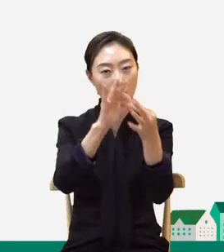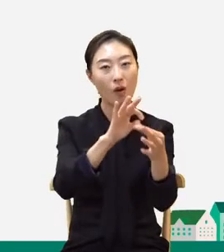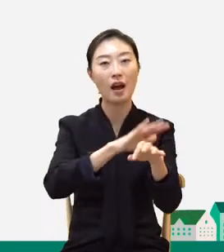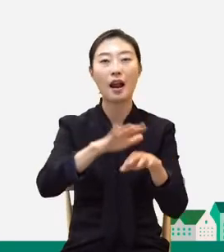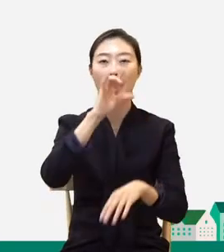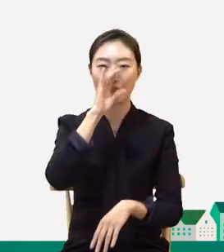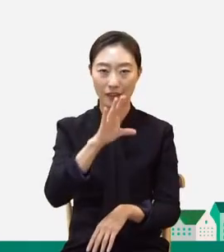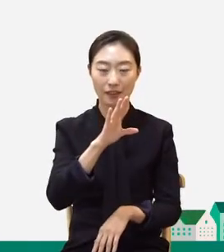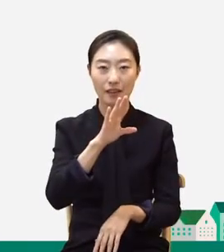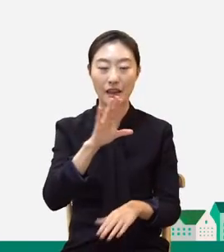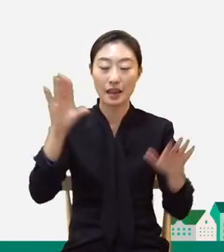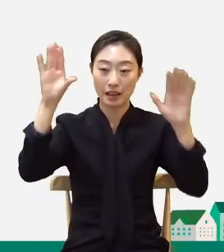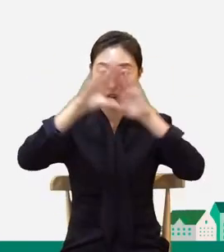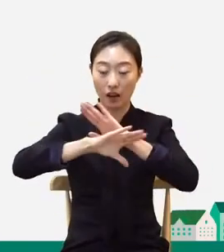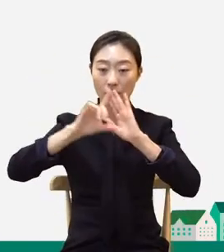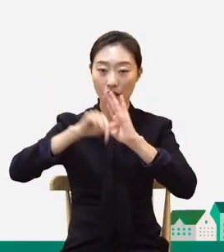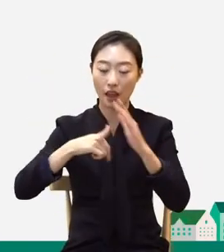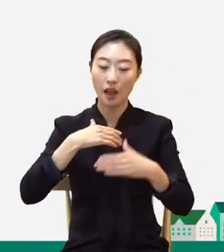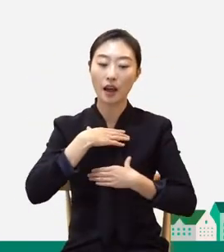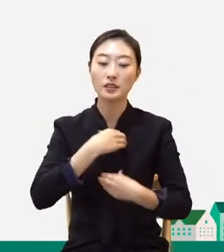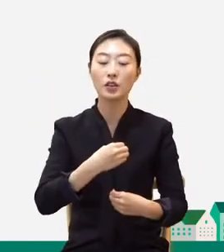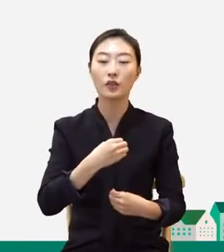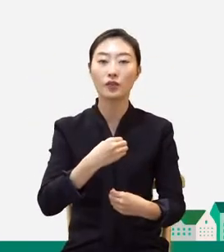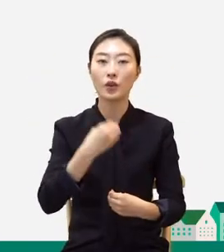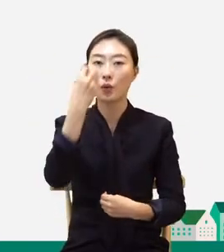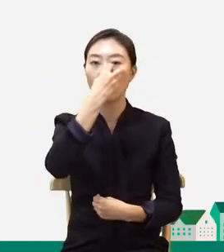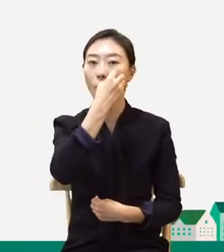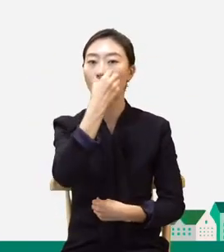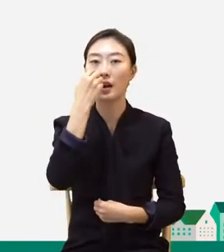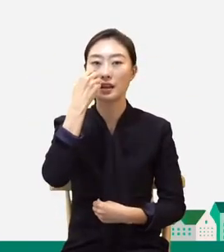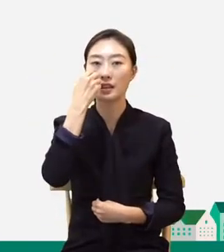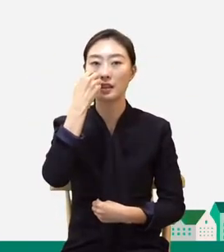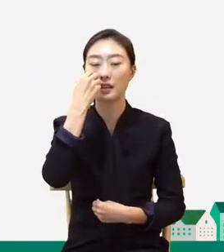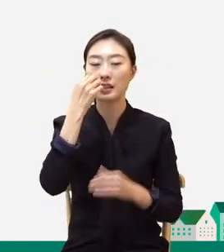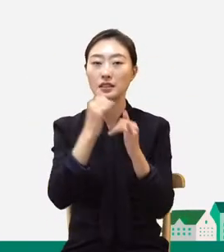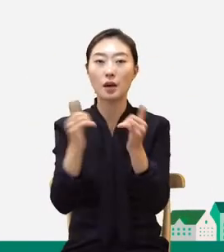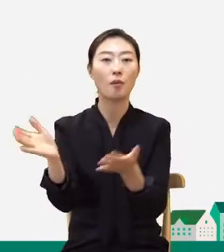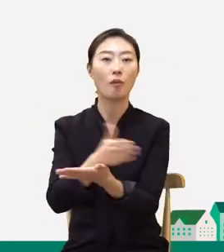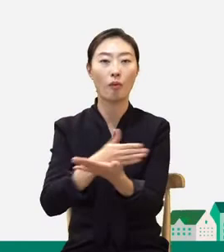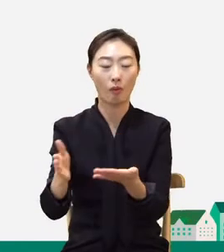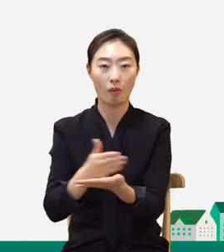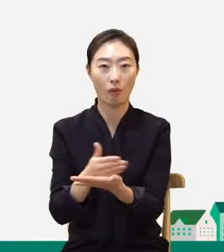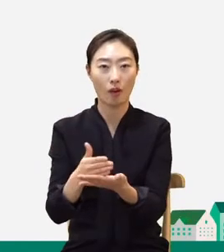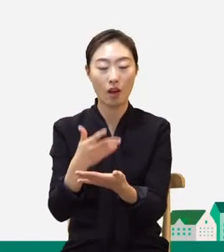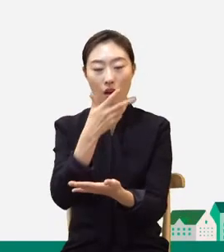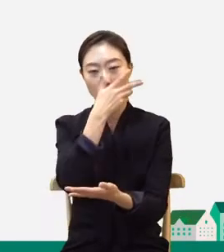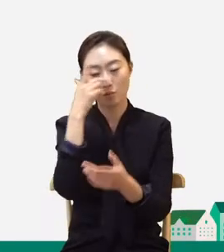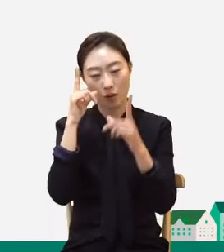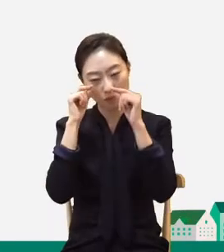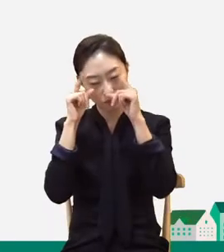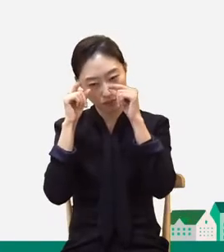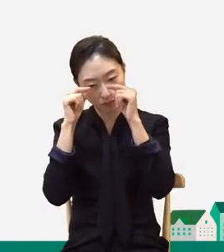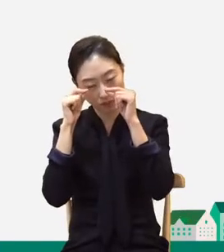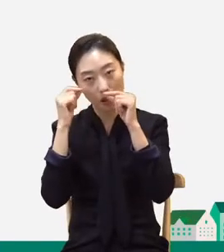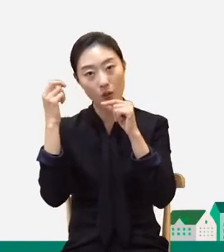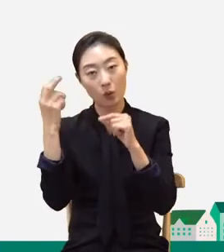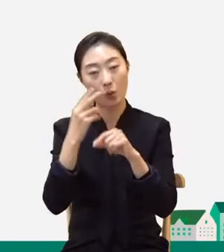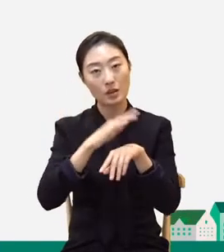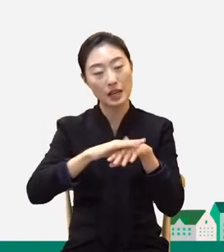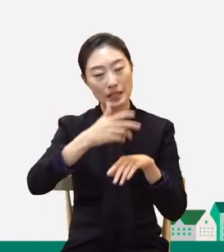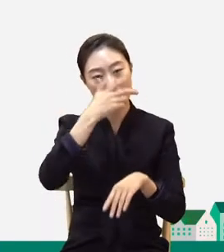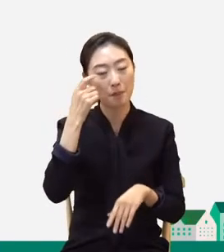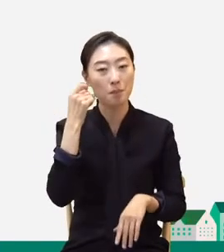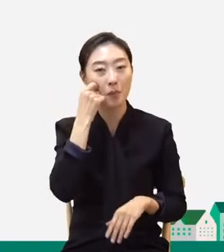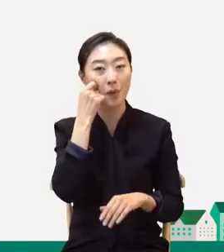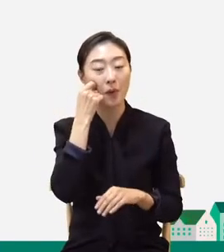아니다 보니까 야간에 안전 지원할 수 있는 인력이 부재하였습니다. 수면이 불규칙하거나 이렇게 잠을 자지